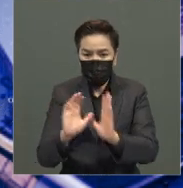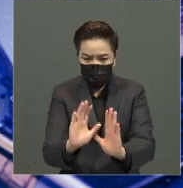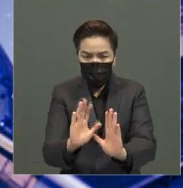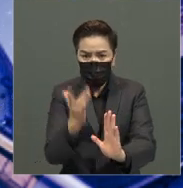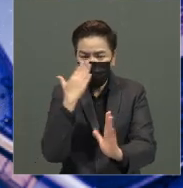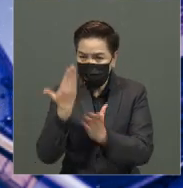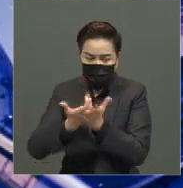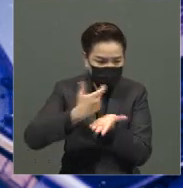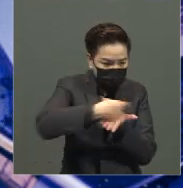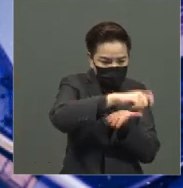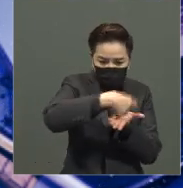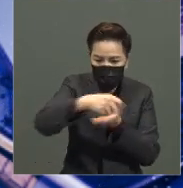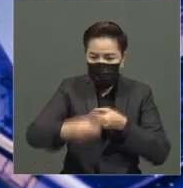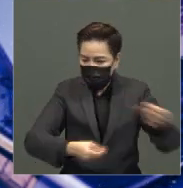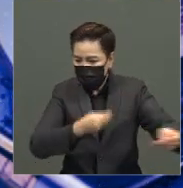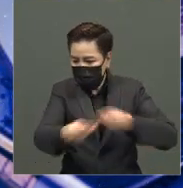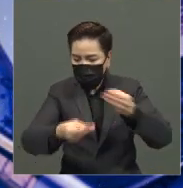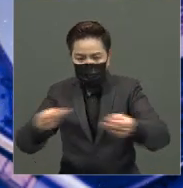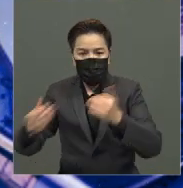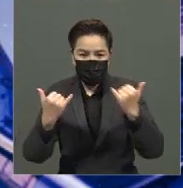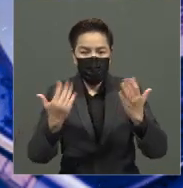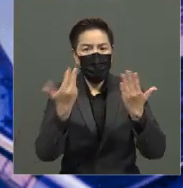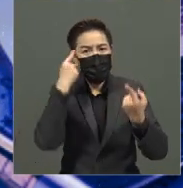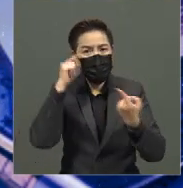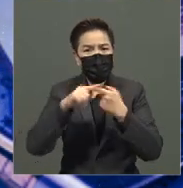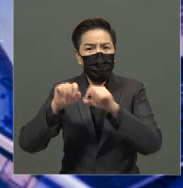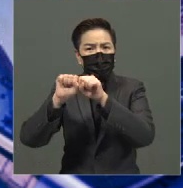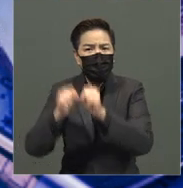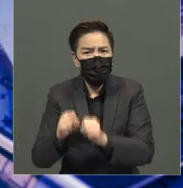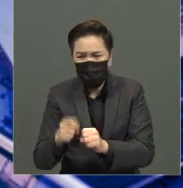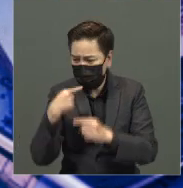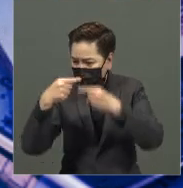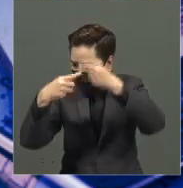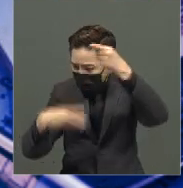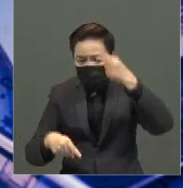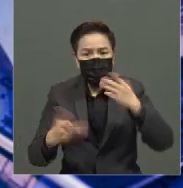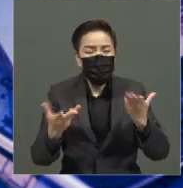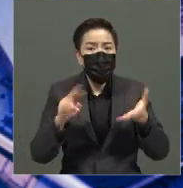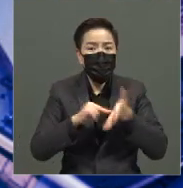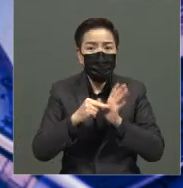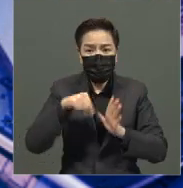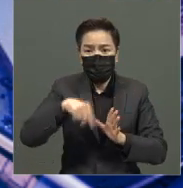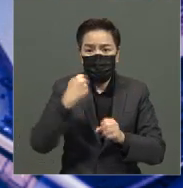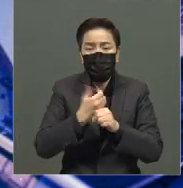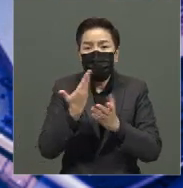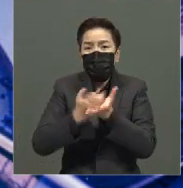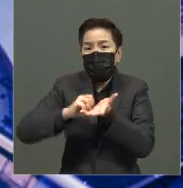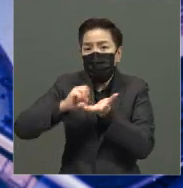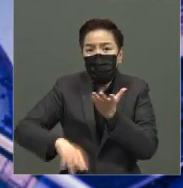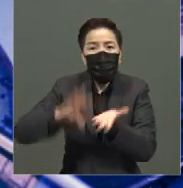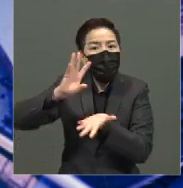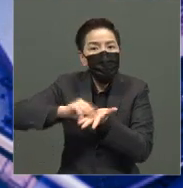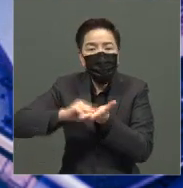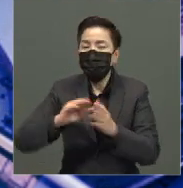ที่เกิดขึ้นและก็เร่งคืนเงินให้กับลูกค้าโดยเร็วยืนยันนะครับว่าการตัดเงินที่ผิดปกติดังกล่าวไม่ได้เกิดจากการรั่วไหลของ